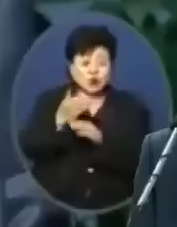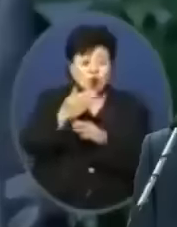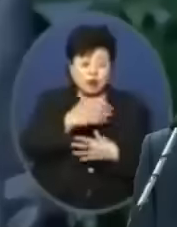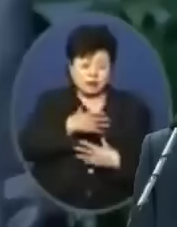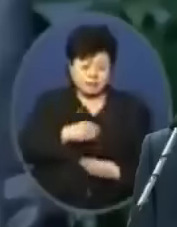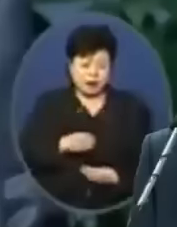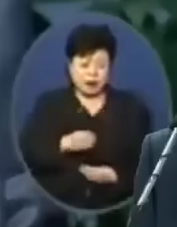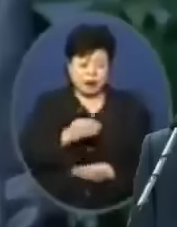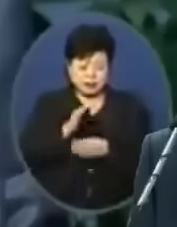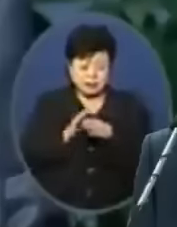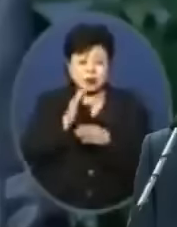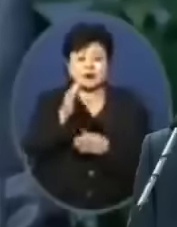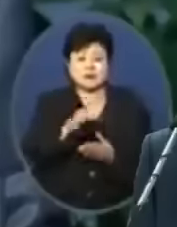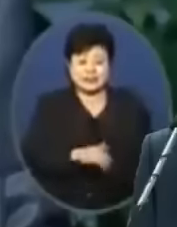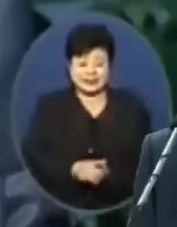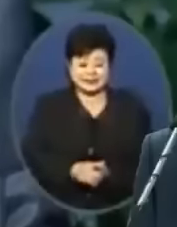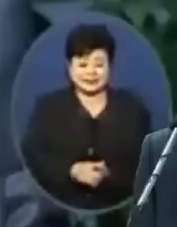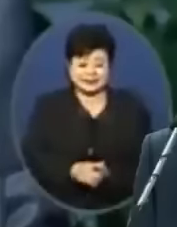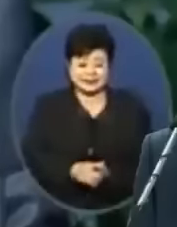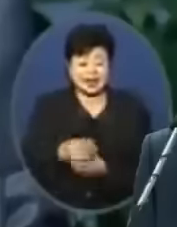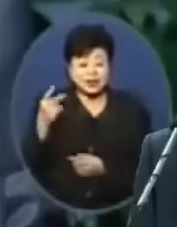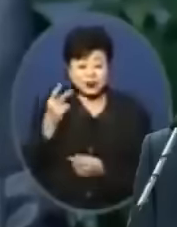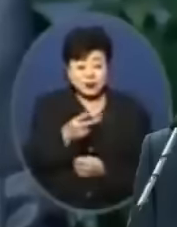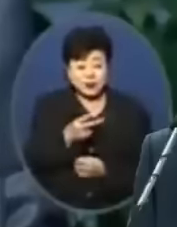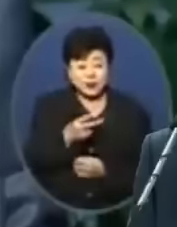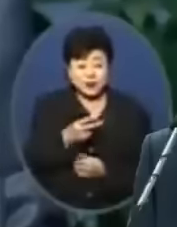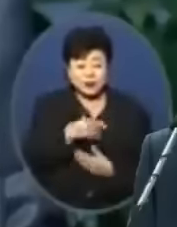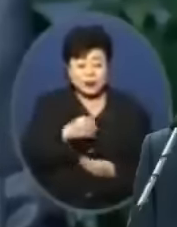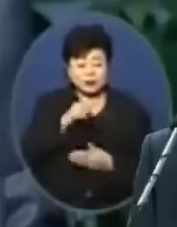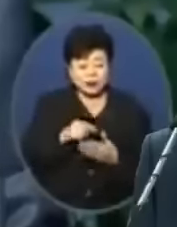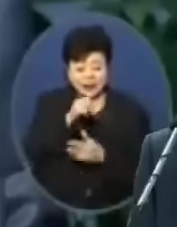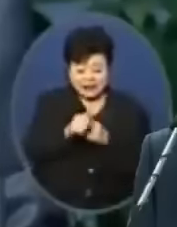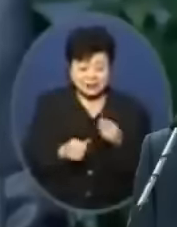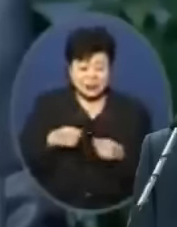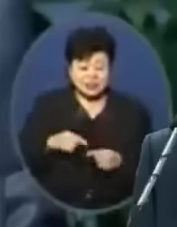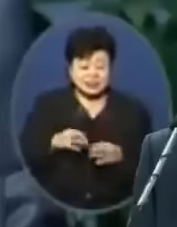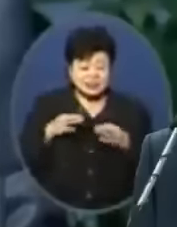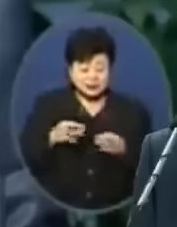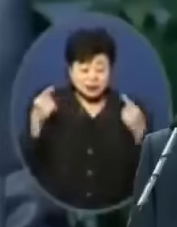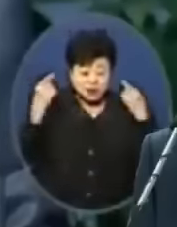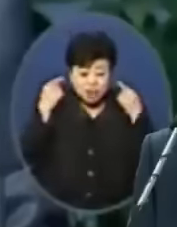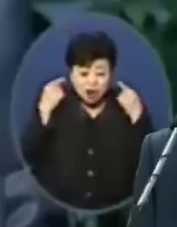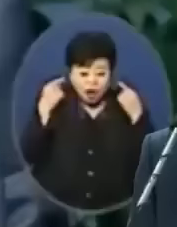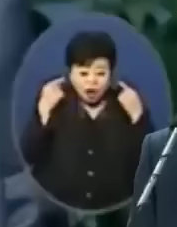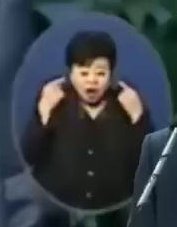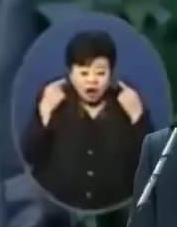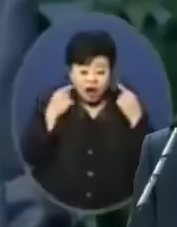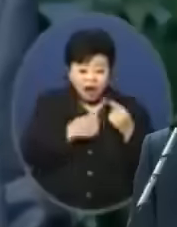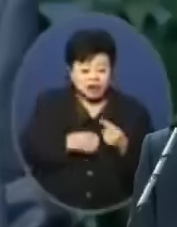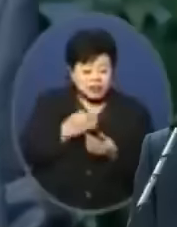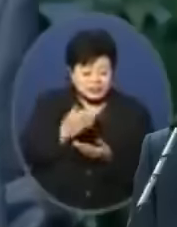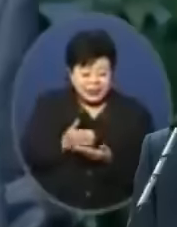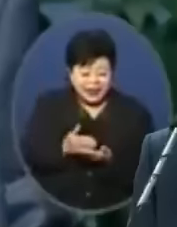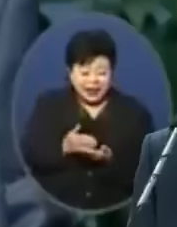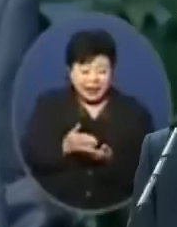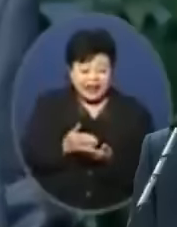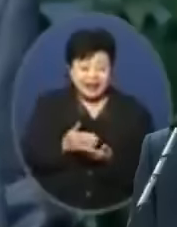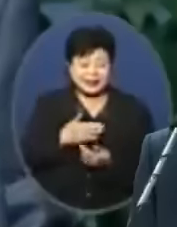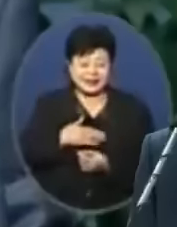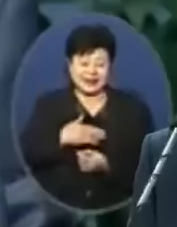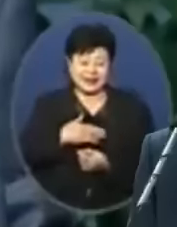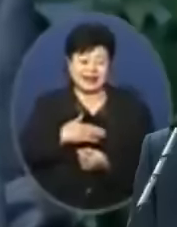평안으로 채워주시는 것입니다. 그리고 그 평안 속에 하나님 음성이 들리는 것 같습니다. 염려 마라.